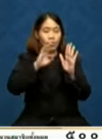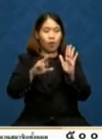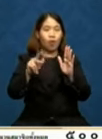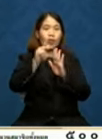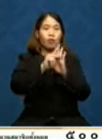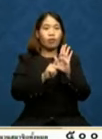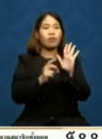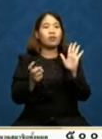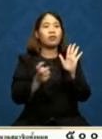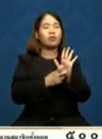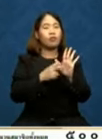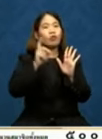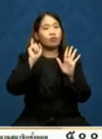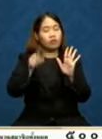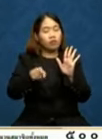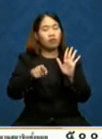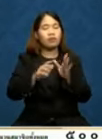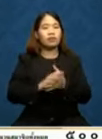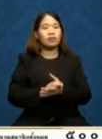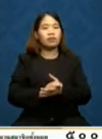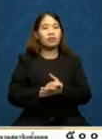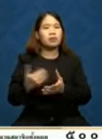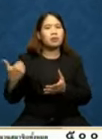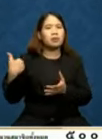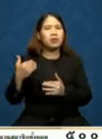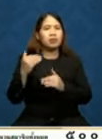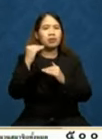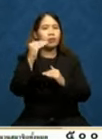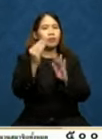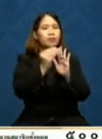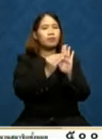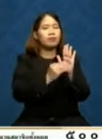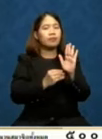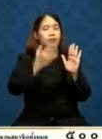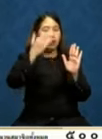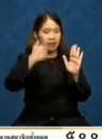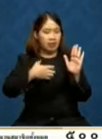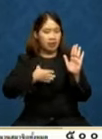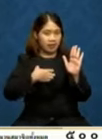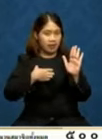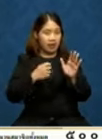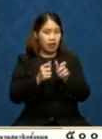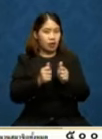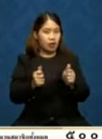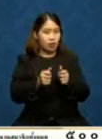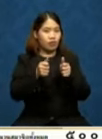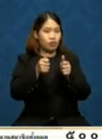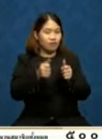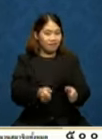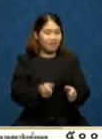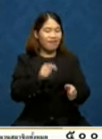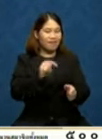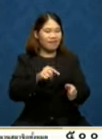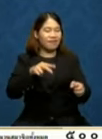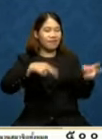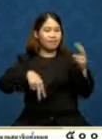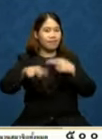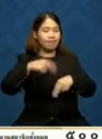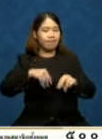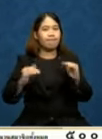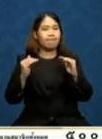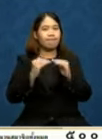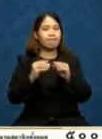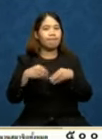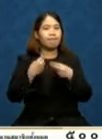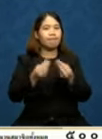องอายุบรรลุนิติภาวะที่ต่ำกว่าการกำหนดนี้มีเจตนาเพื่อให้อนุสัญญาเนี้ยให้การคุ้มครองและสิทธิ์กับ